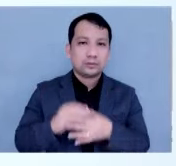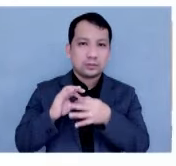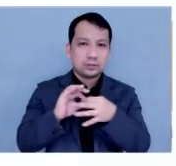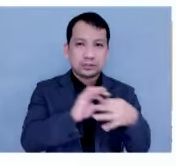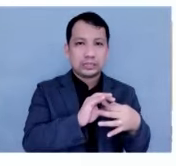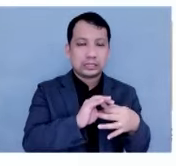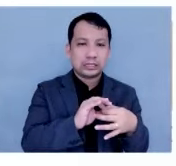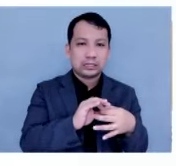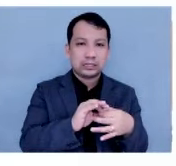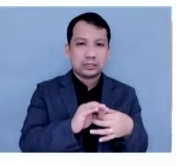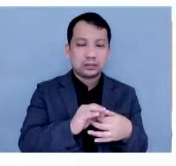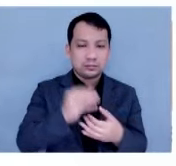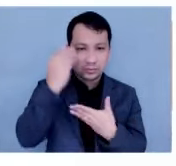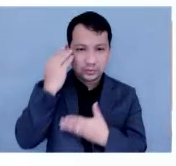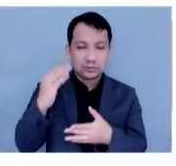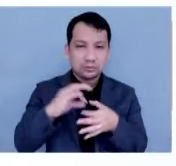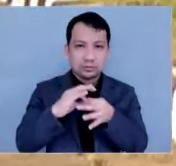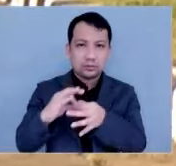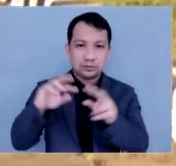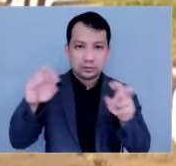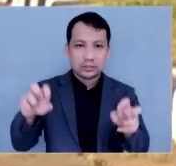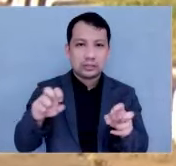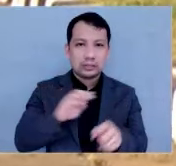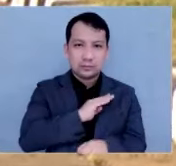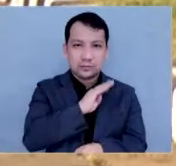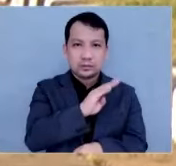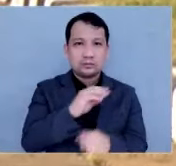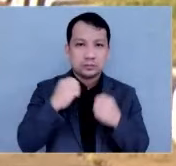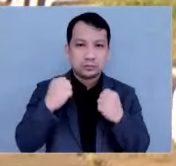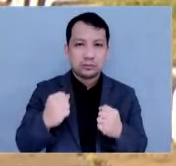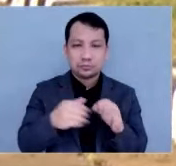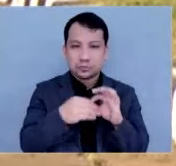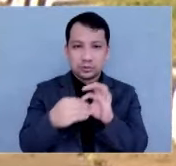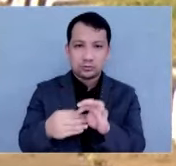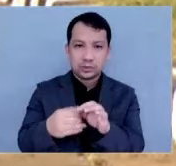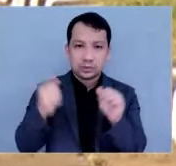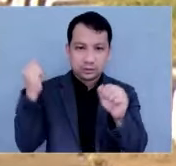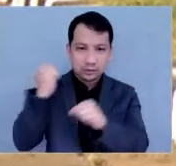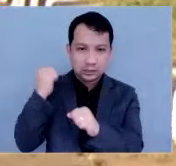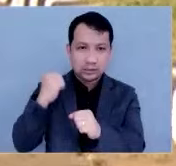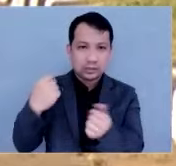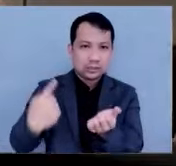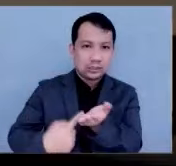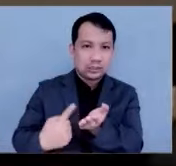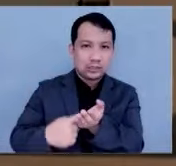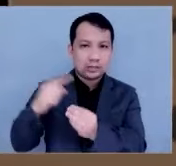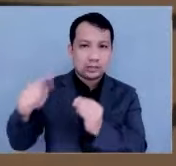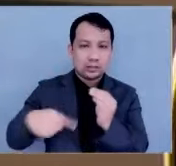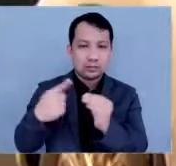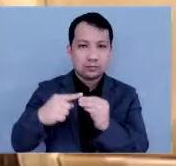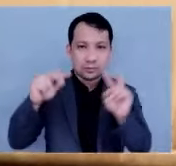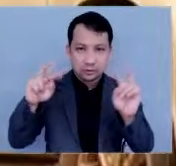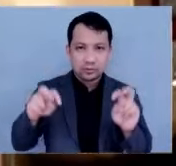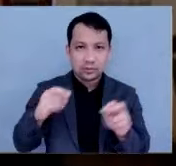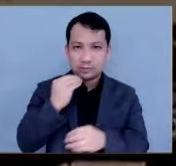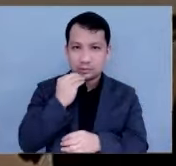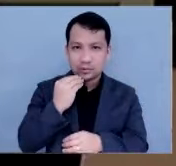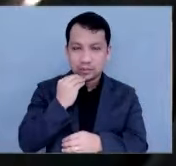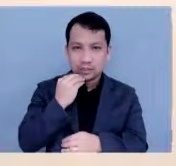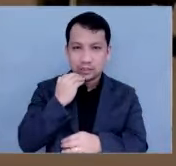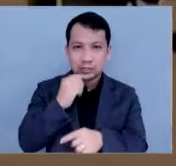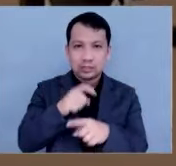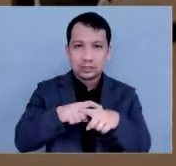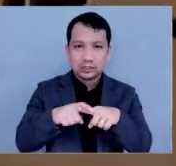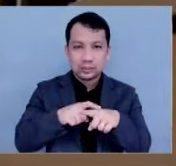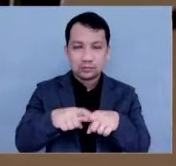resilience ang tema ng summit Ngayong taon kaya kabilang sa mga inaasahang tatalakayin ay mga isyu sa pagkain enerhiya